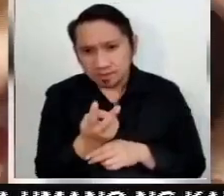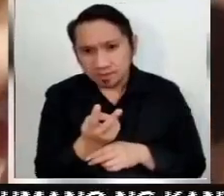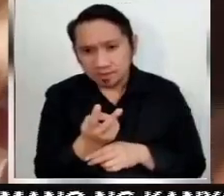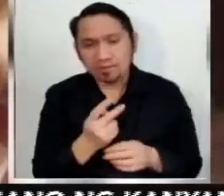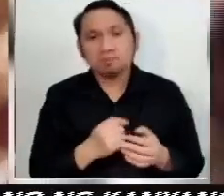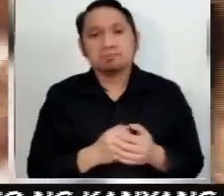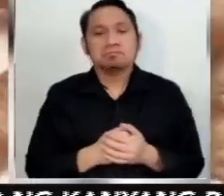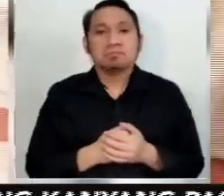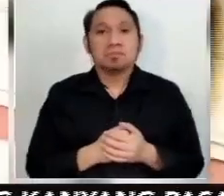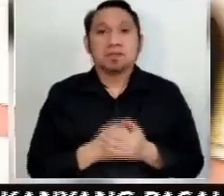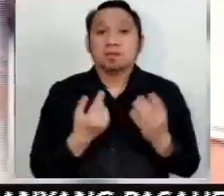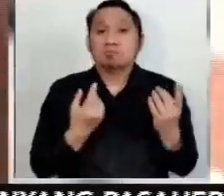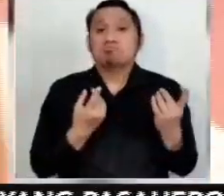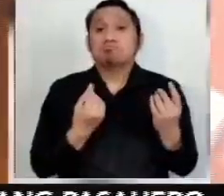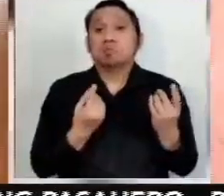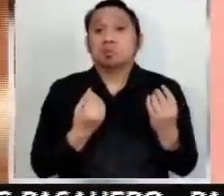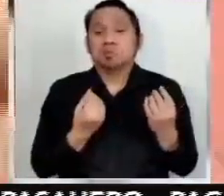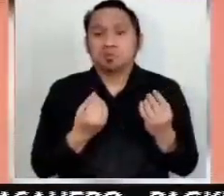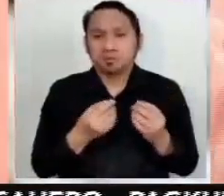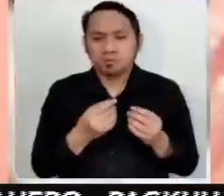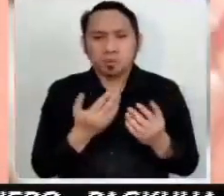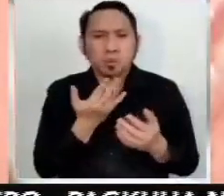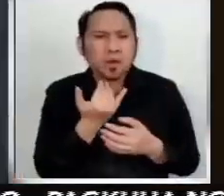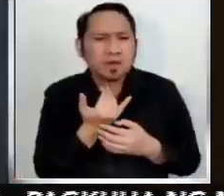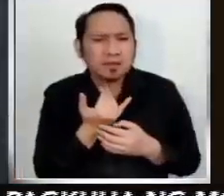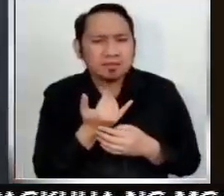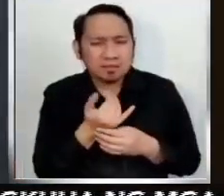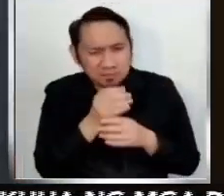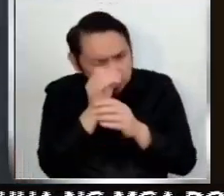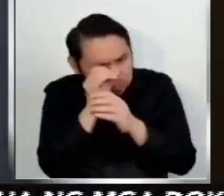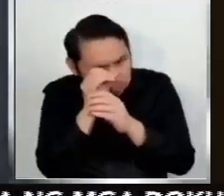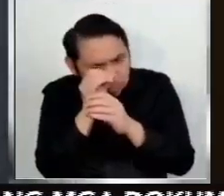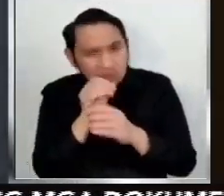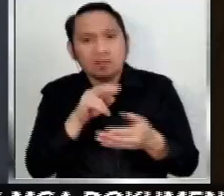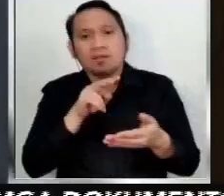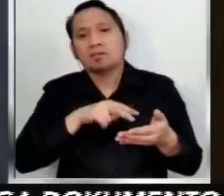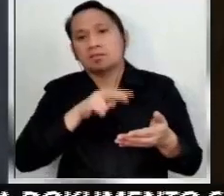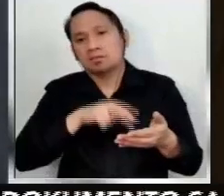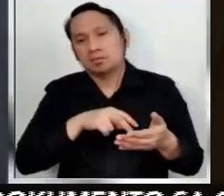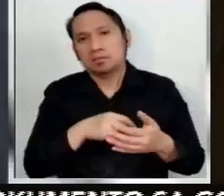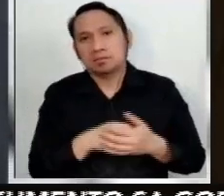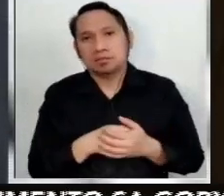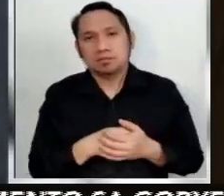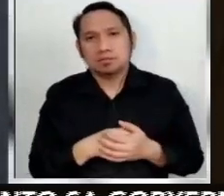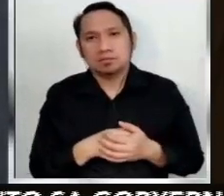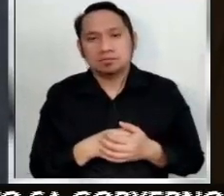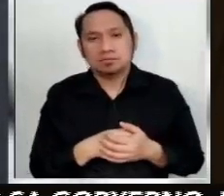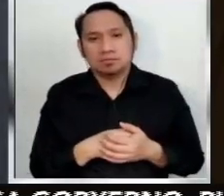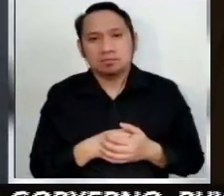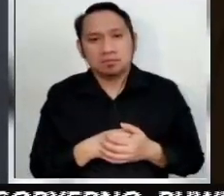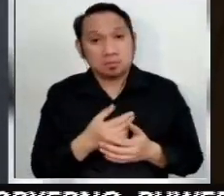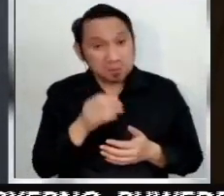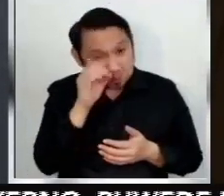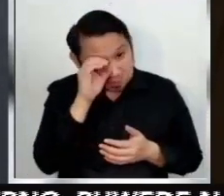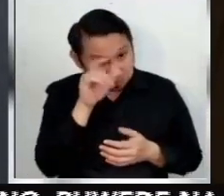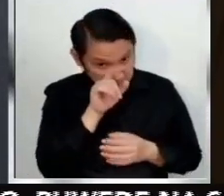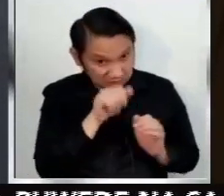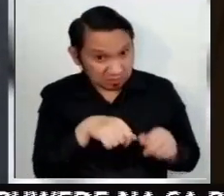ito para mabasa ang nakasulat sa kanyang libro. Tinatelescope ko po. Pag nakaganon ba, makikita mo na yun?